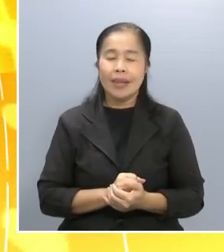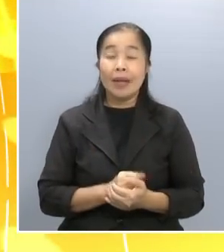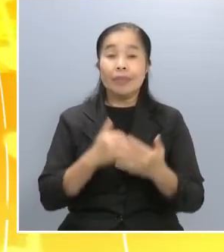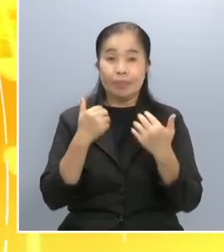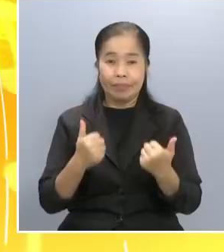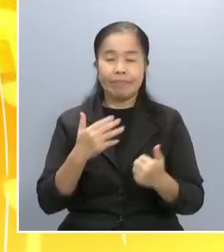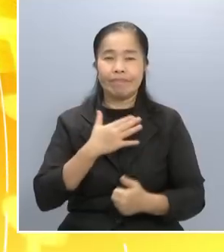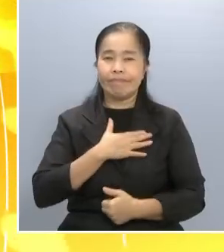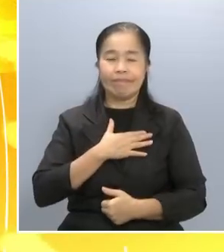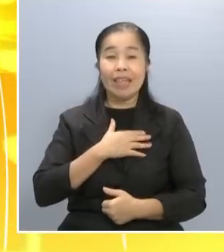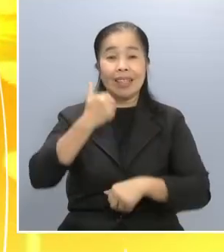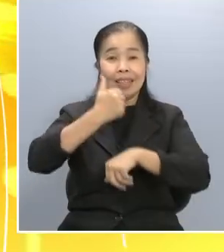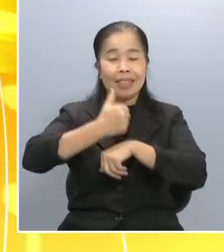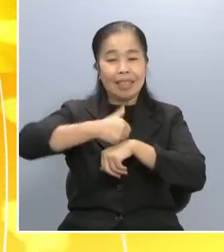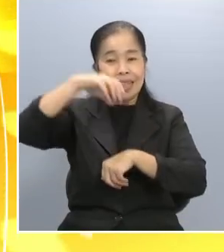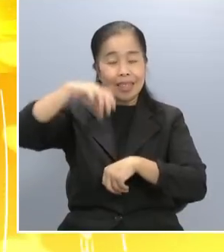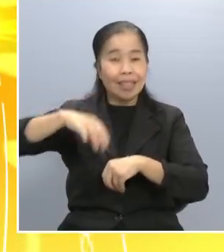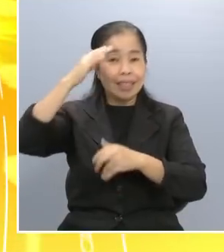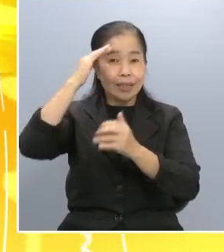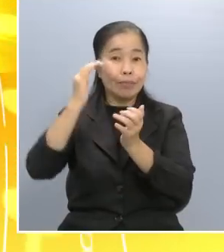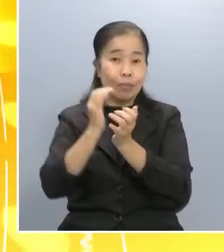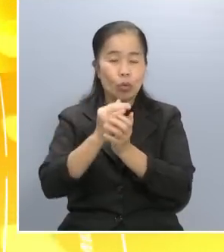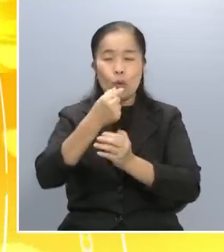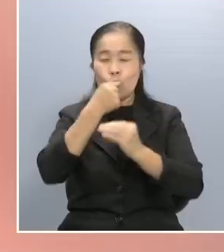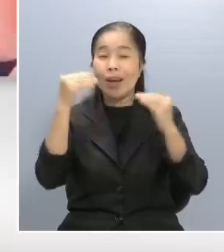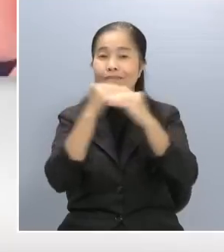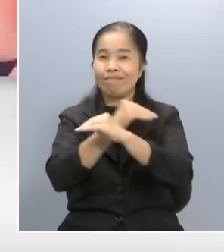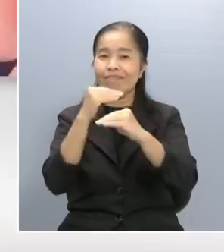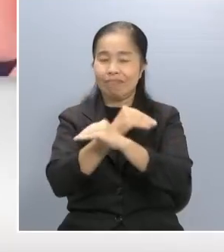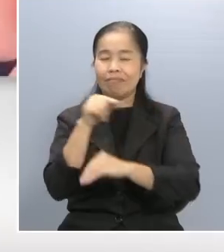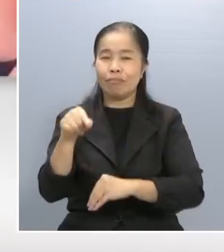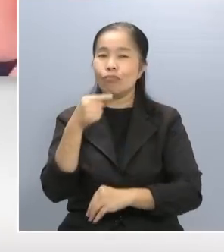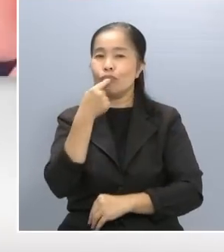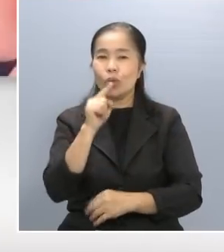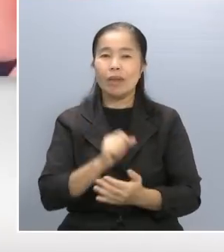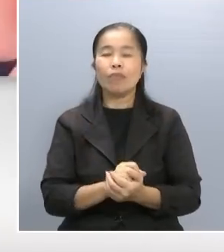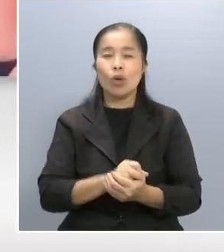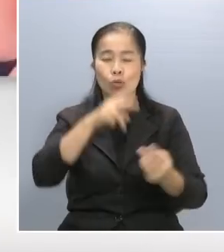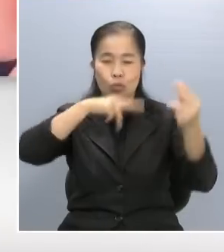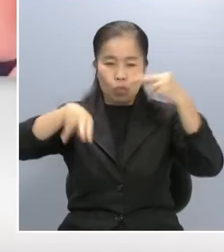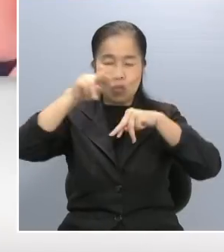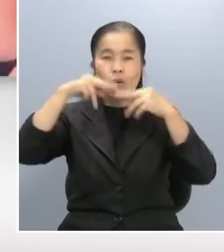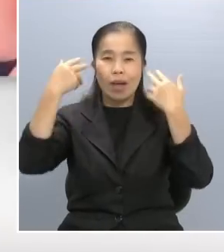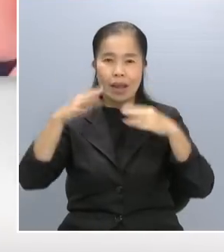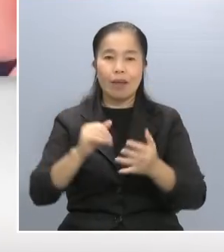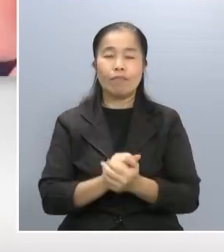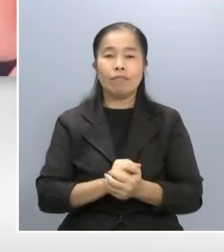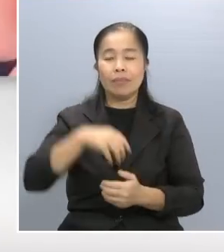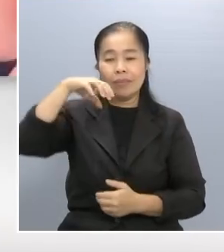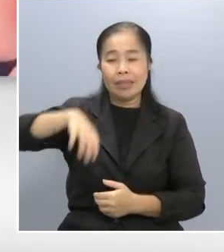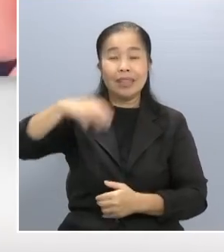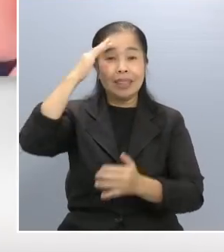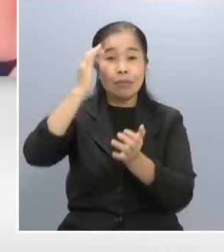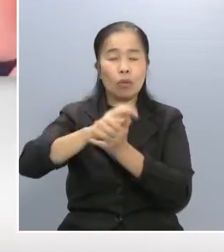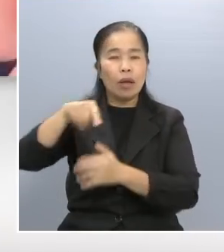ผู้บังคับการตำรวจจราจรหรือจราจรกลางออกมาบอกนะครับท่านผู้ชมครับว่าได้ตรวจสอบแล้วการจราจรกลางไม่